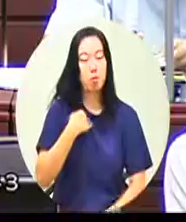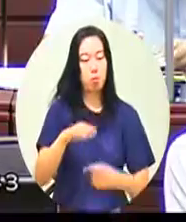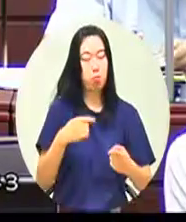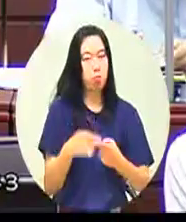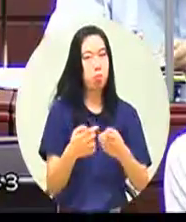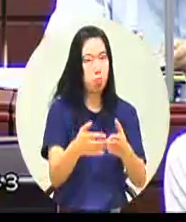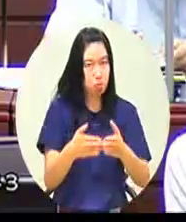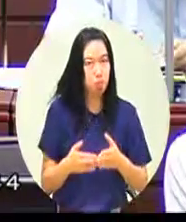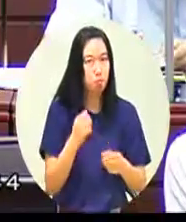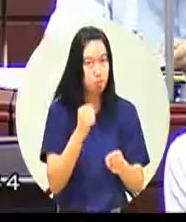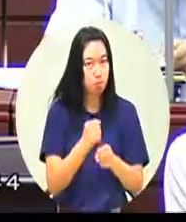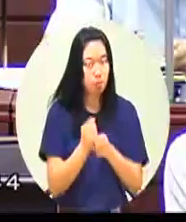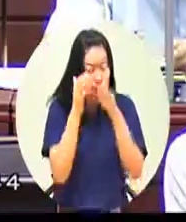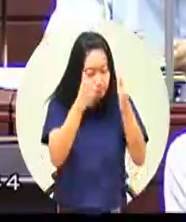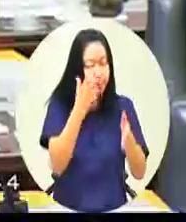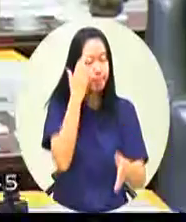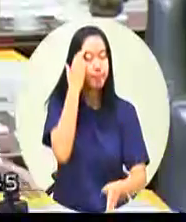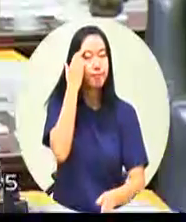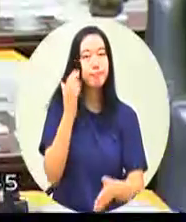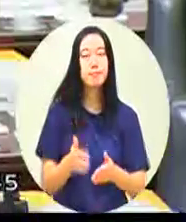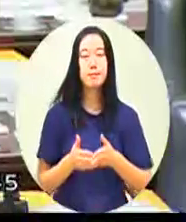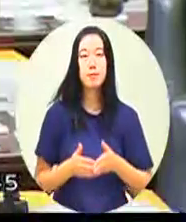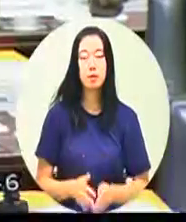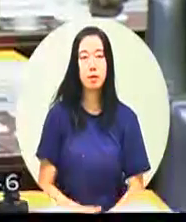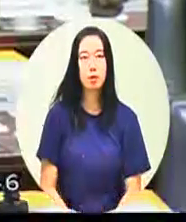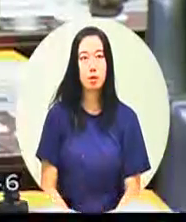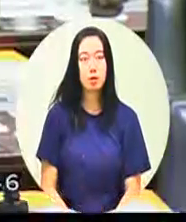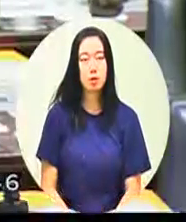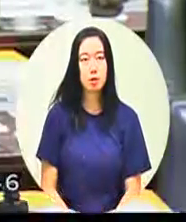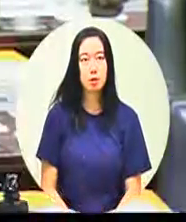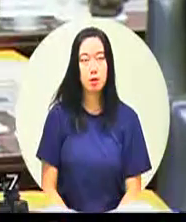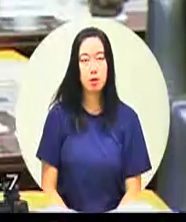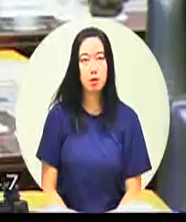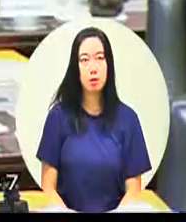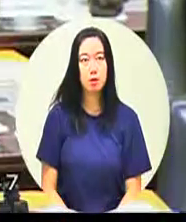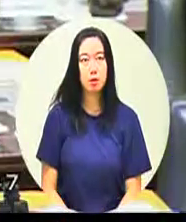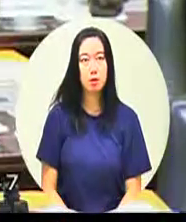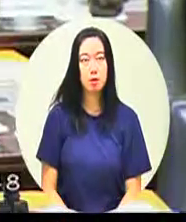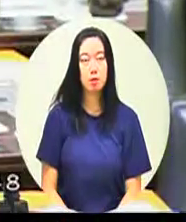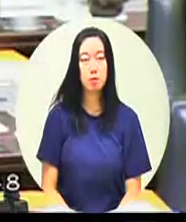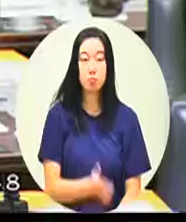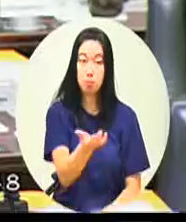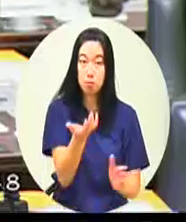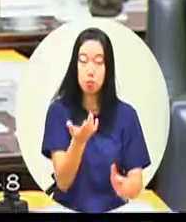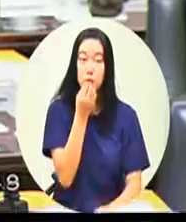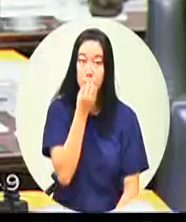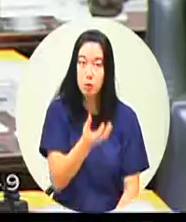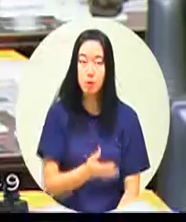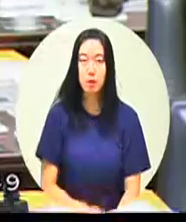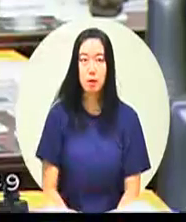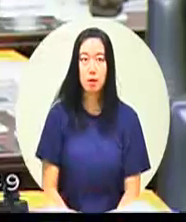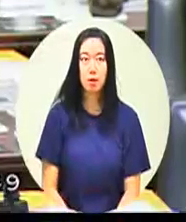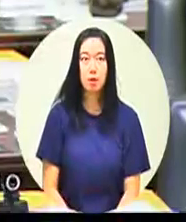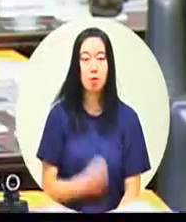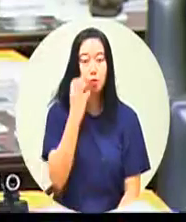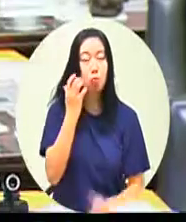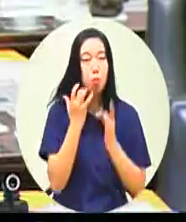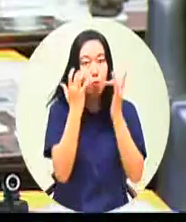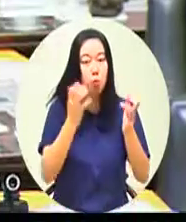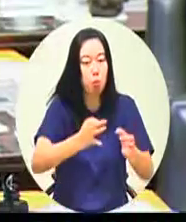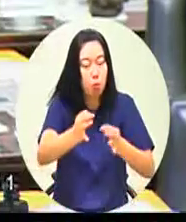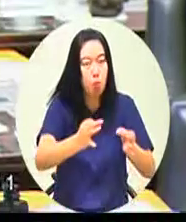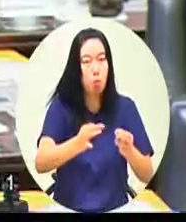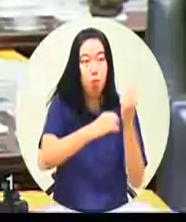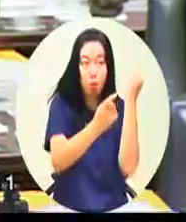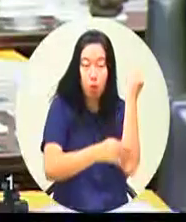要继续执行。 谢谢局长，你先请坐哈。如同李局长局长你刚刚讲的国债市场迁建案在法令